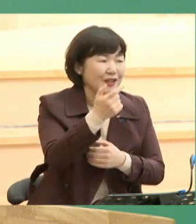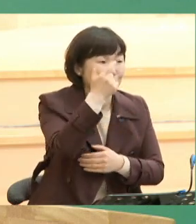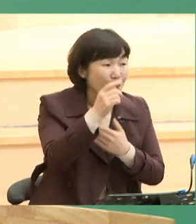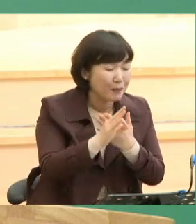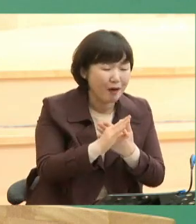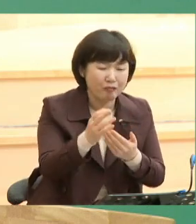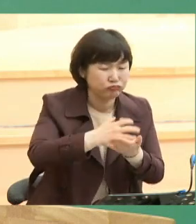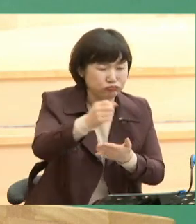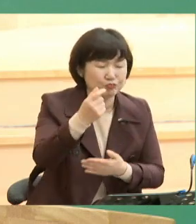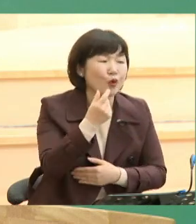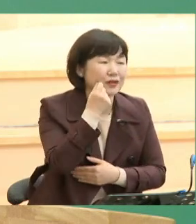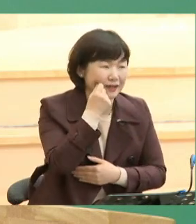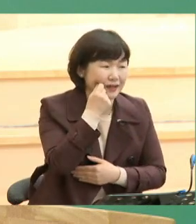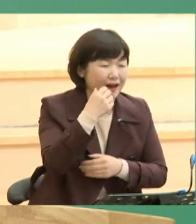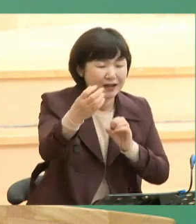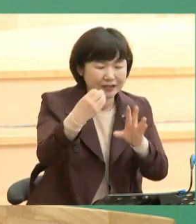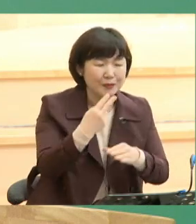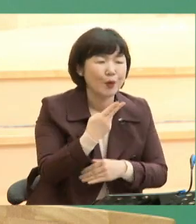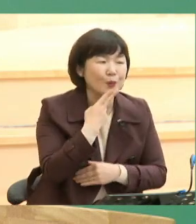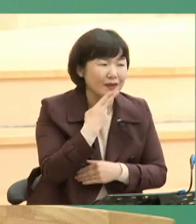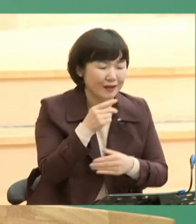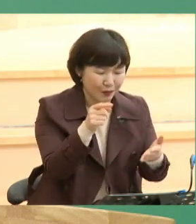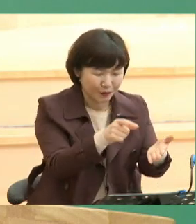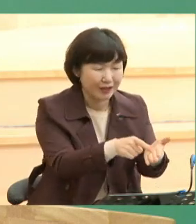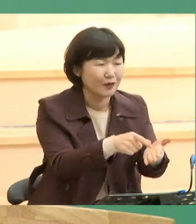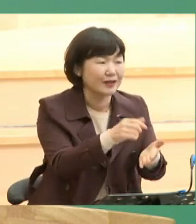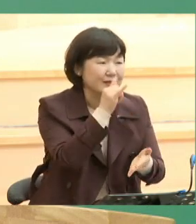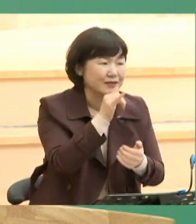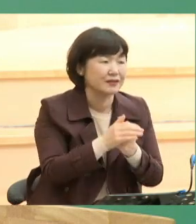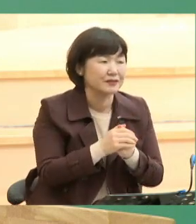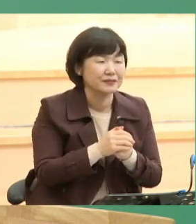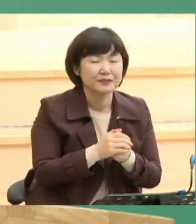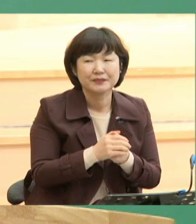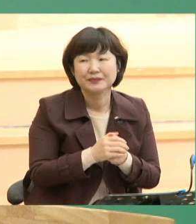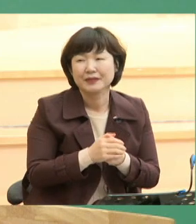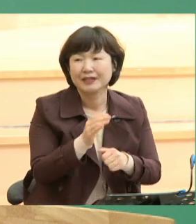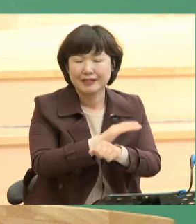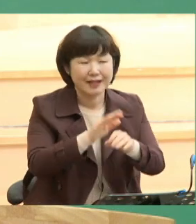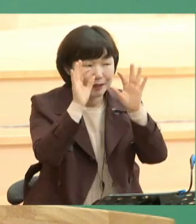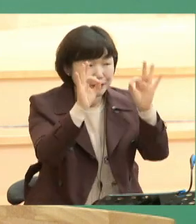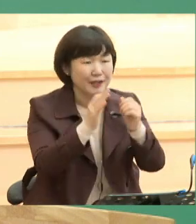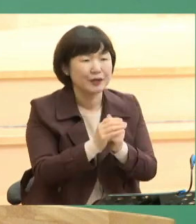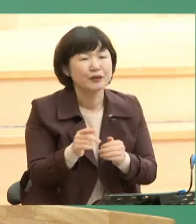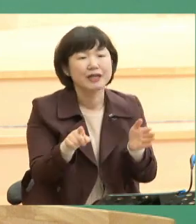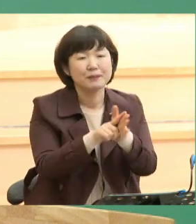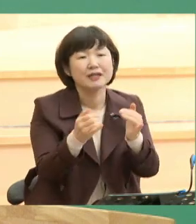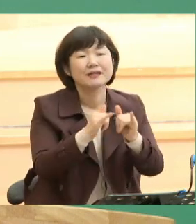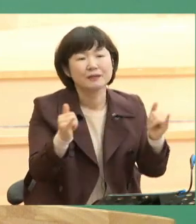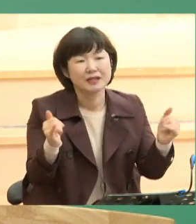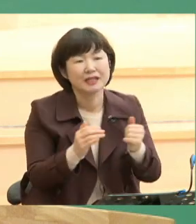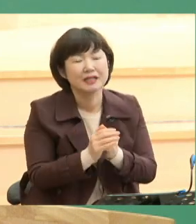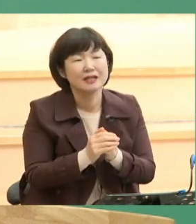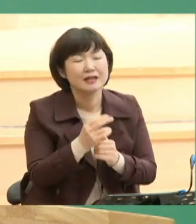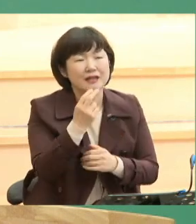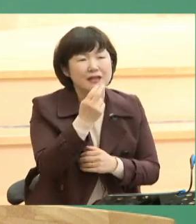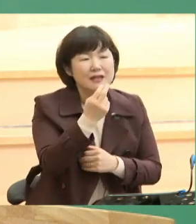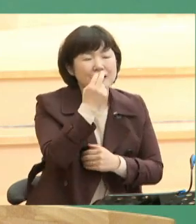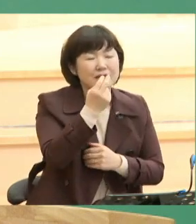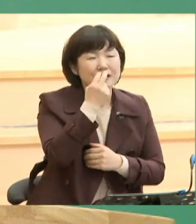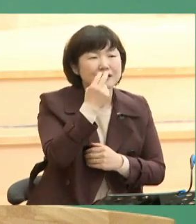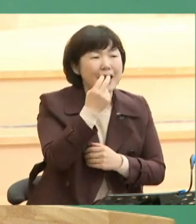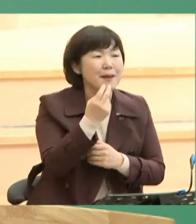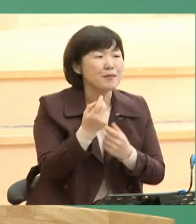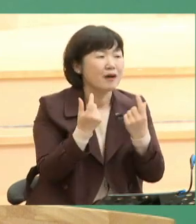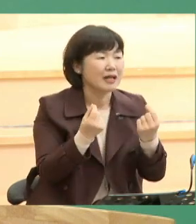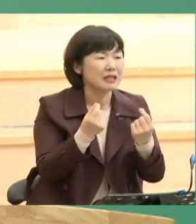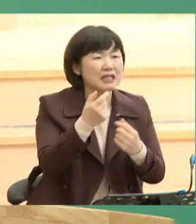마라 이 아이러니가 있다 고 말입니다 자 보세요 우리 믿는 사람들이 생명처럼 여기는 기도 응답이